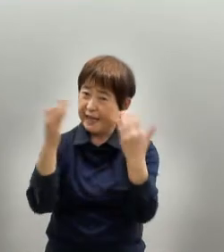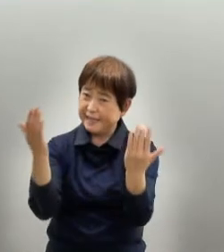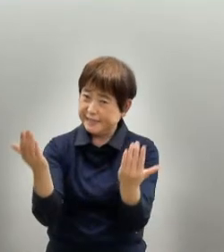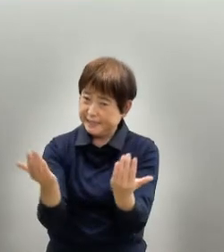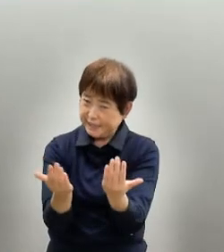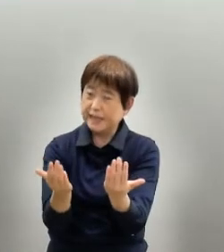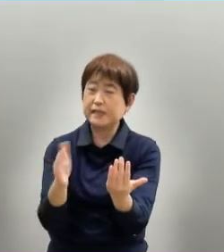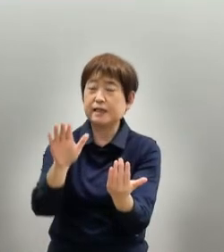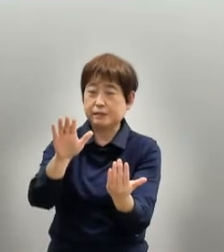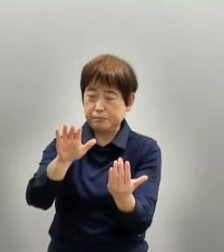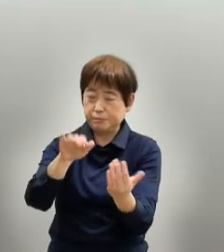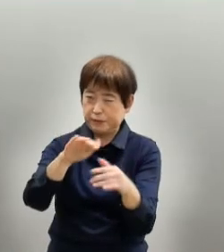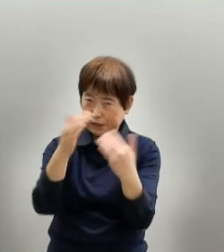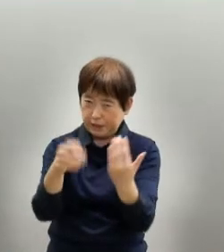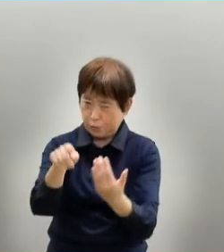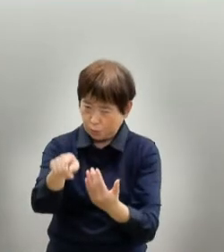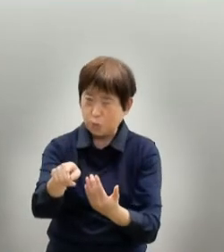られていると、